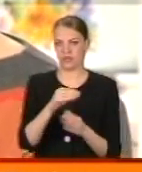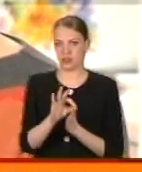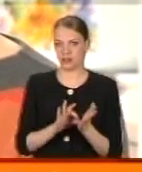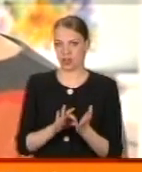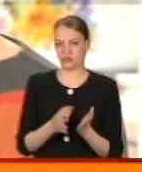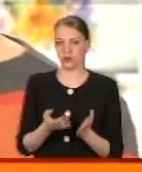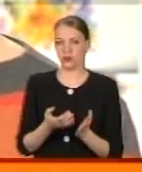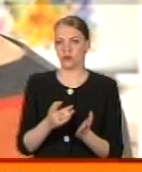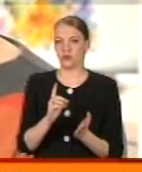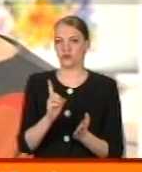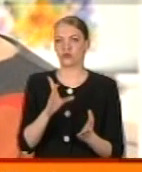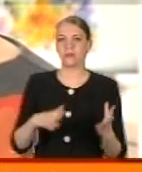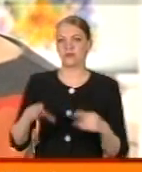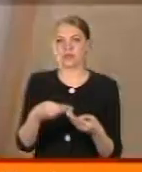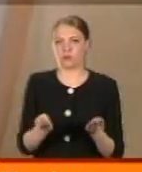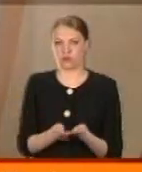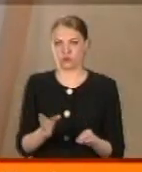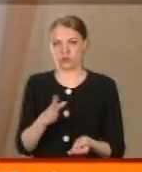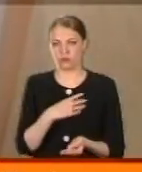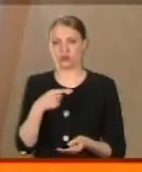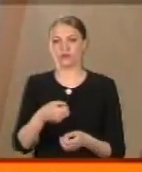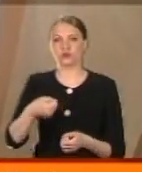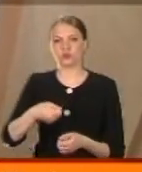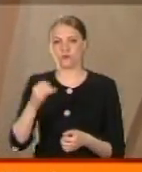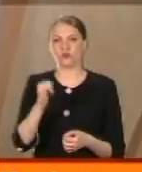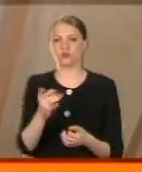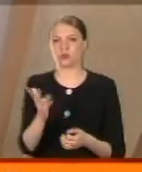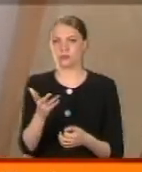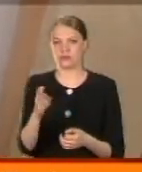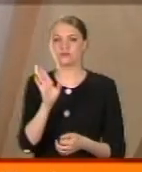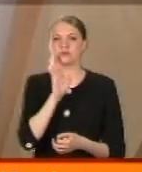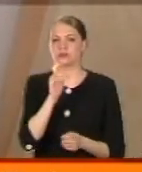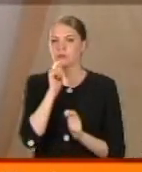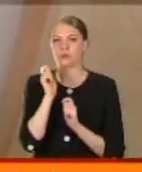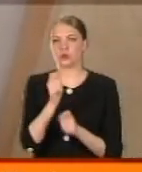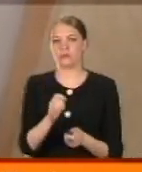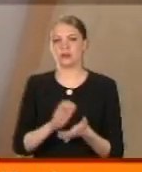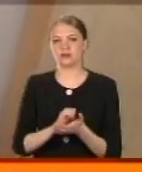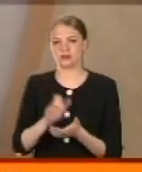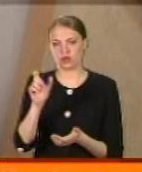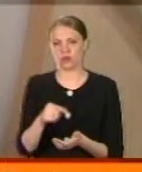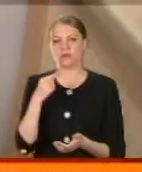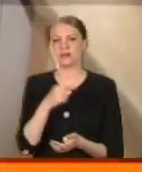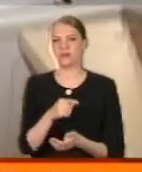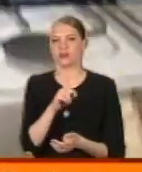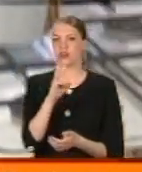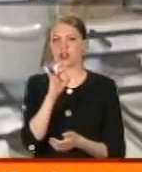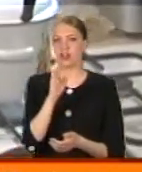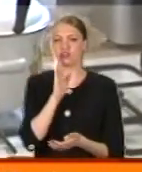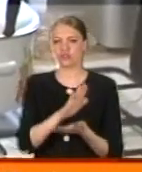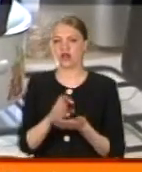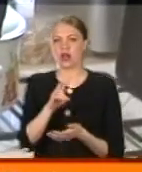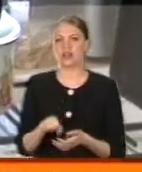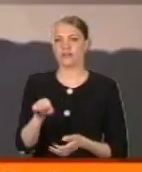одразу, щоб вся посуда була. Сковорідку та мікрохвильовку Наталі подарували знайомі. Вона з Керчі. Але